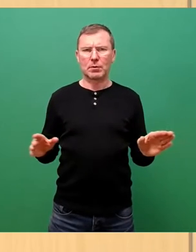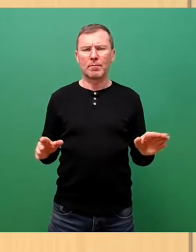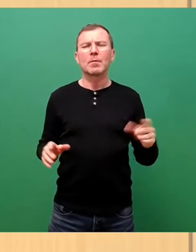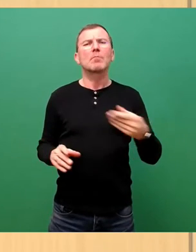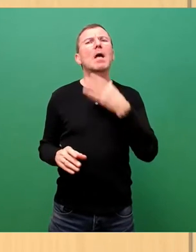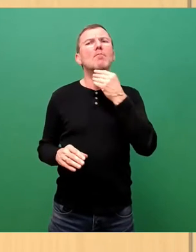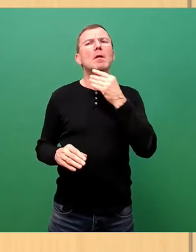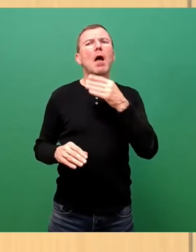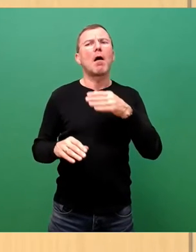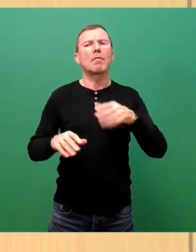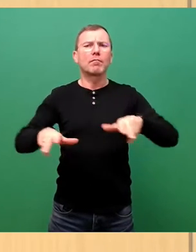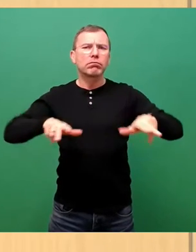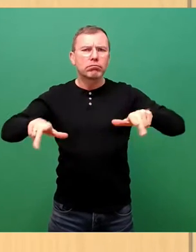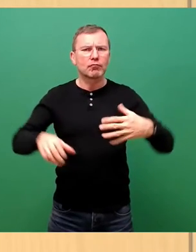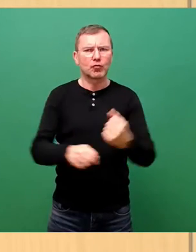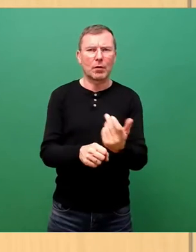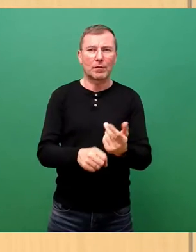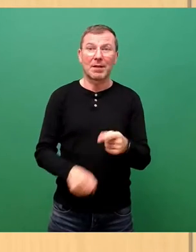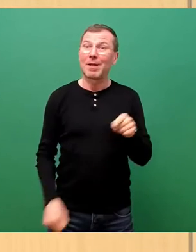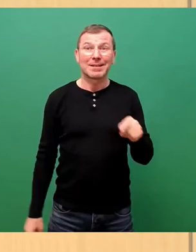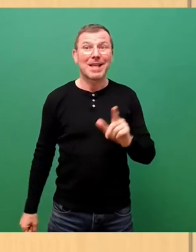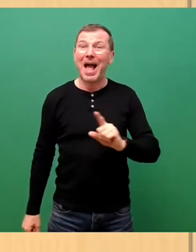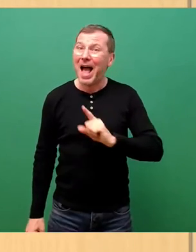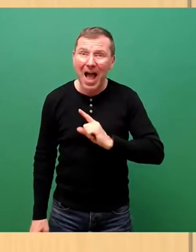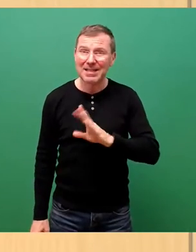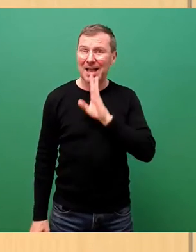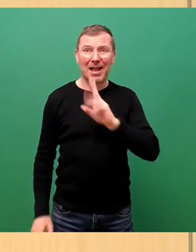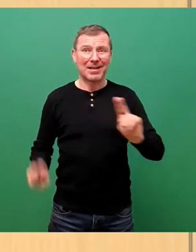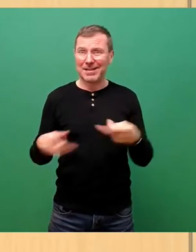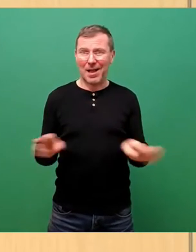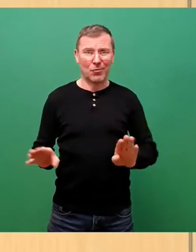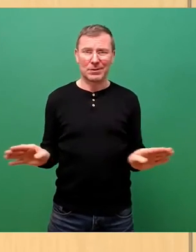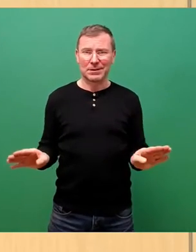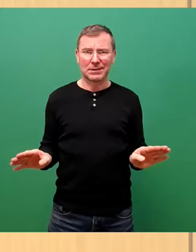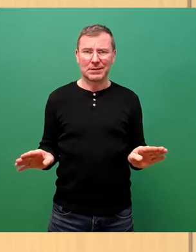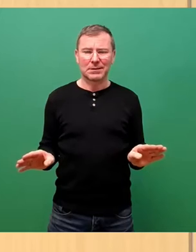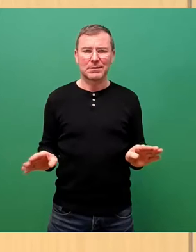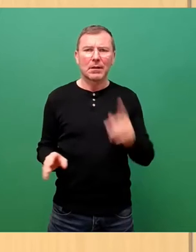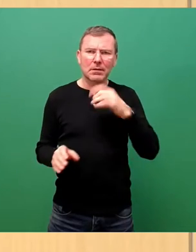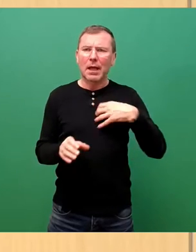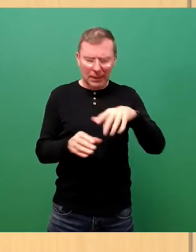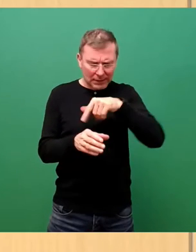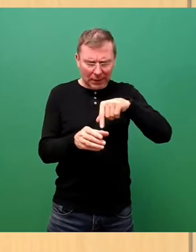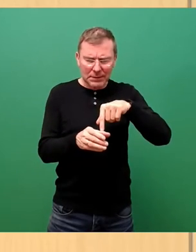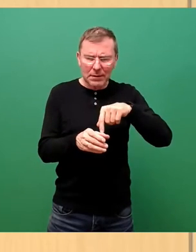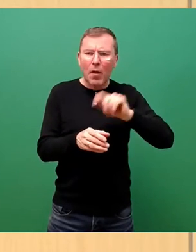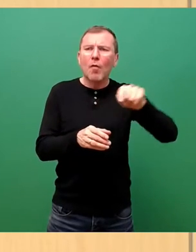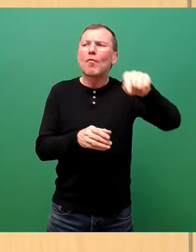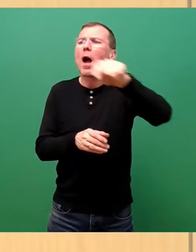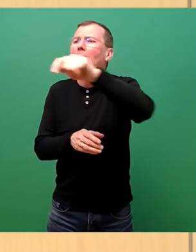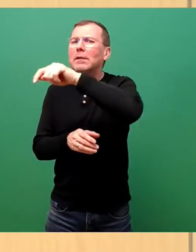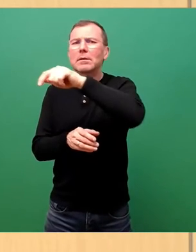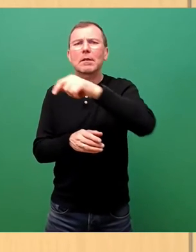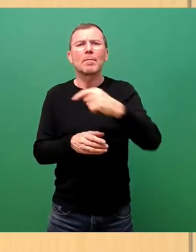decken. Und selbst das würde nicht reichen. Und ein Blick über den Dresdner Tellerrand zeigt außerdem, dass die Quote von